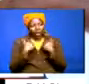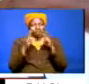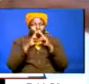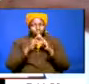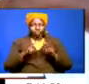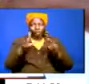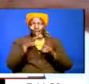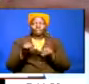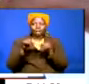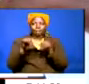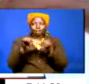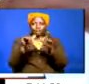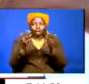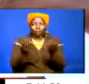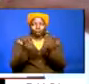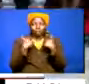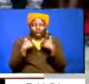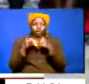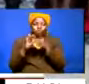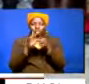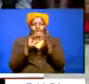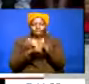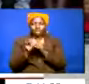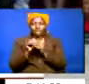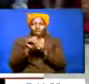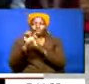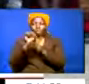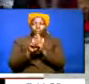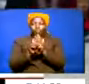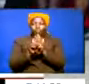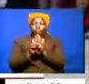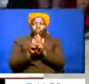stability, and where there is unity in leadership. Yusuf Farah, Rubini.